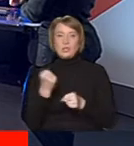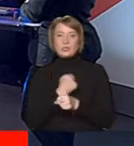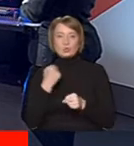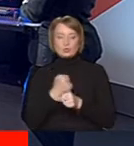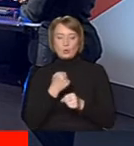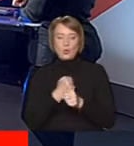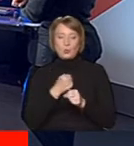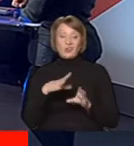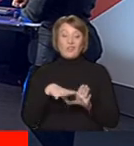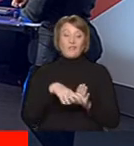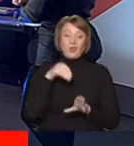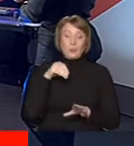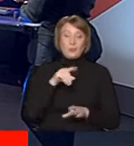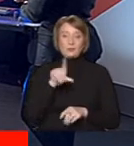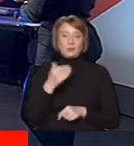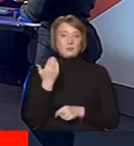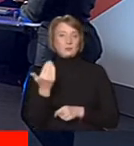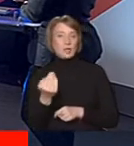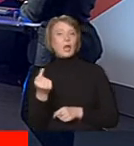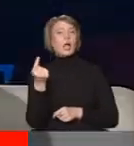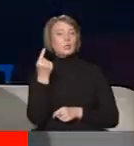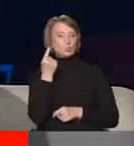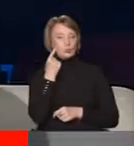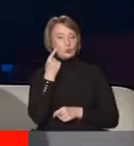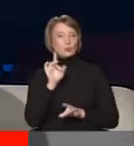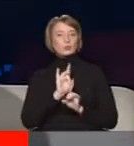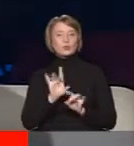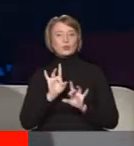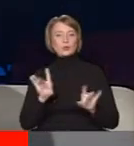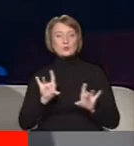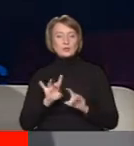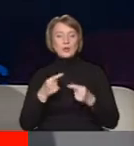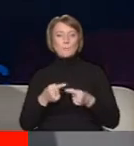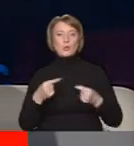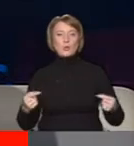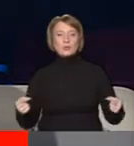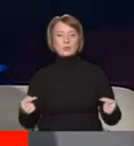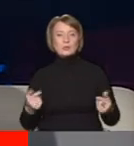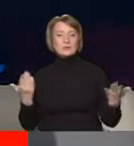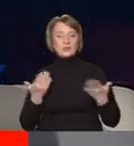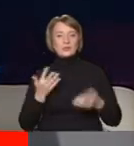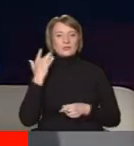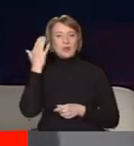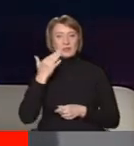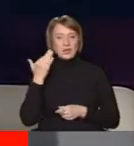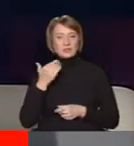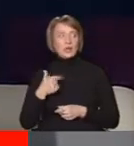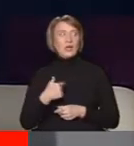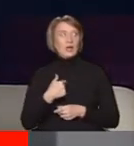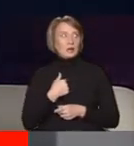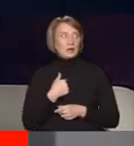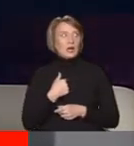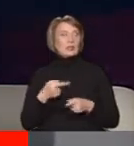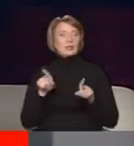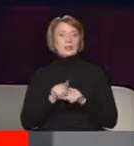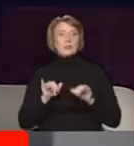на користь вас. Але в якийсь момент ви просто... Але думку можна доносити по-різному. І я звертаю увагу, це не якісь фантазії, знов-таки. Я саме таким